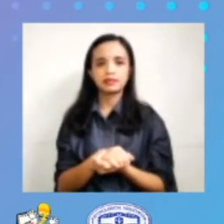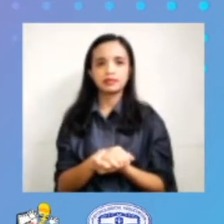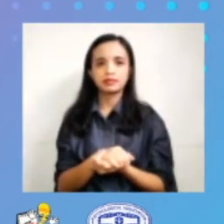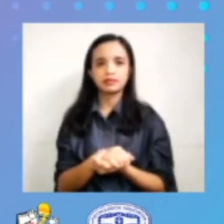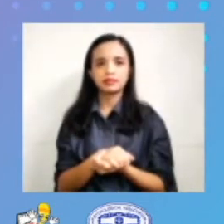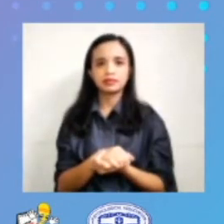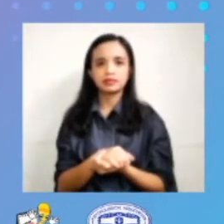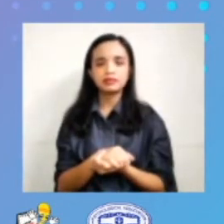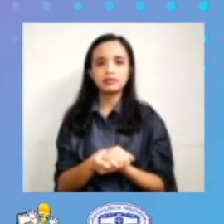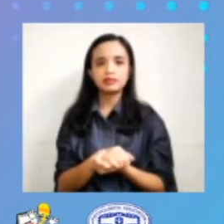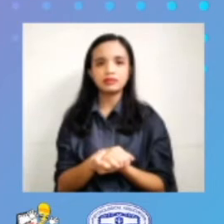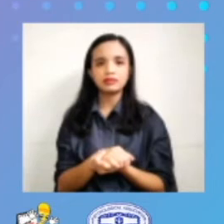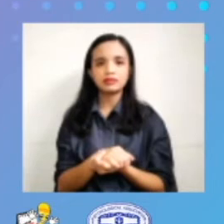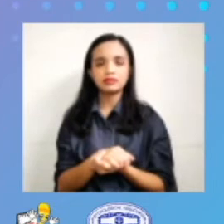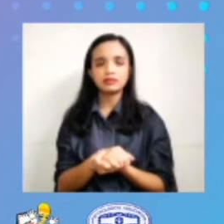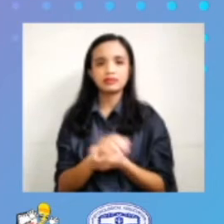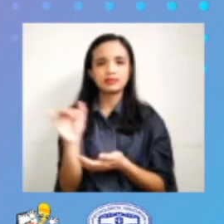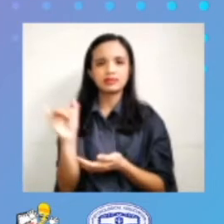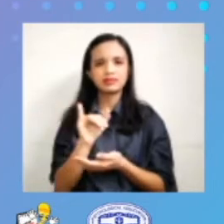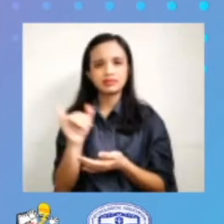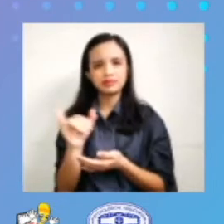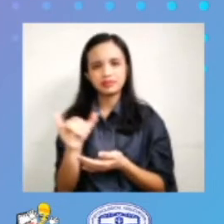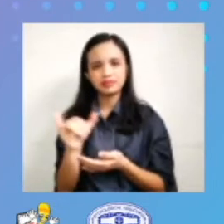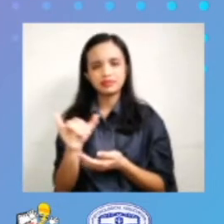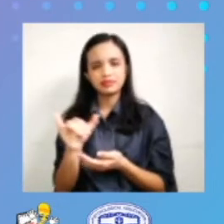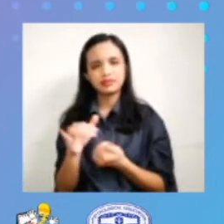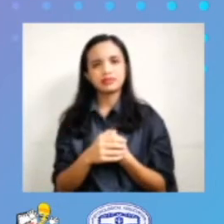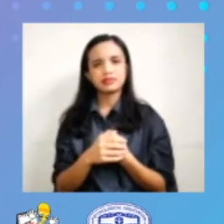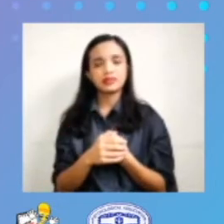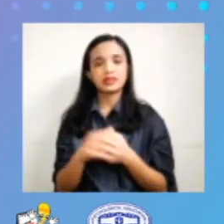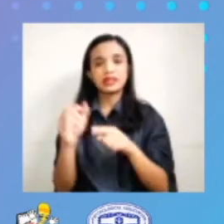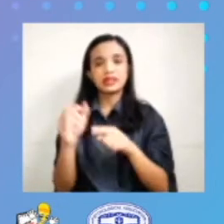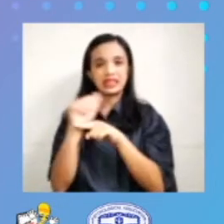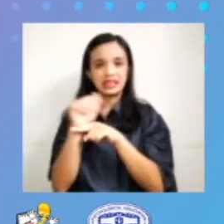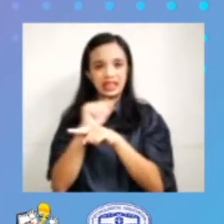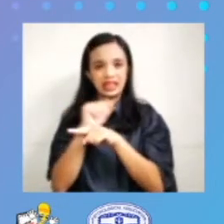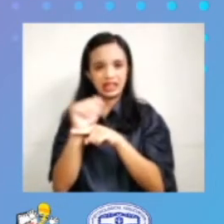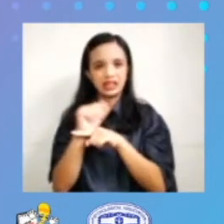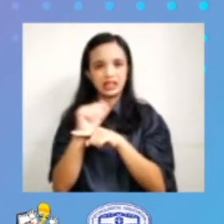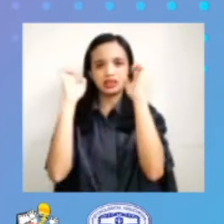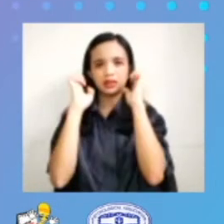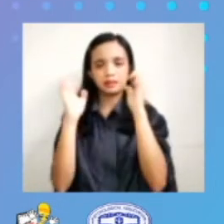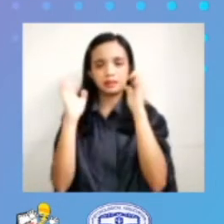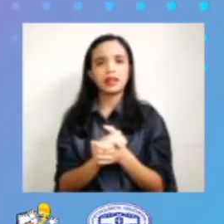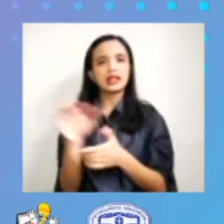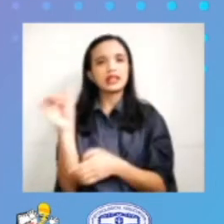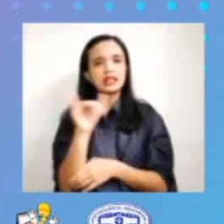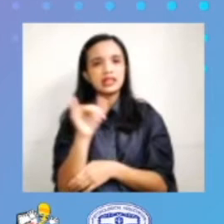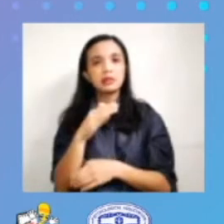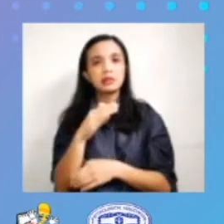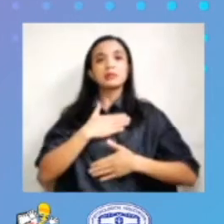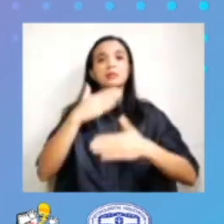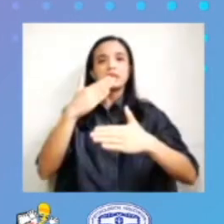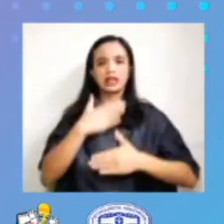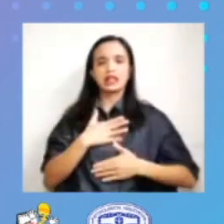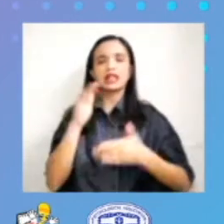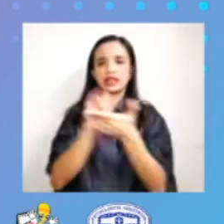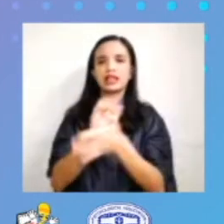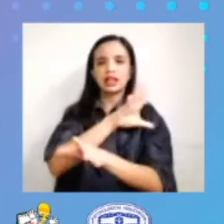niyang training for proper breathing. Because if you breathe well, your brain also gets that message na she's managing it.